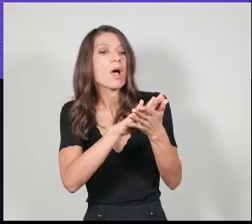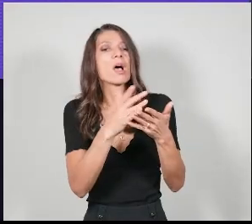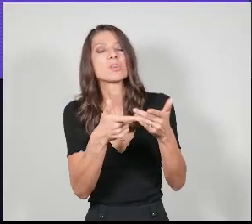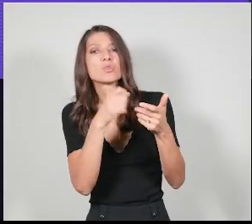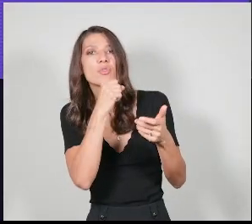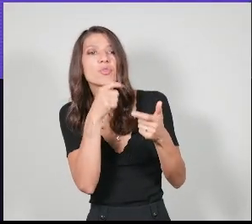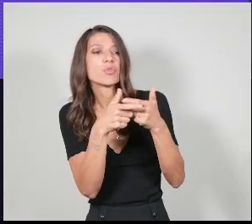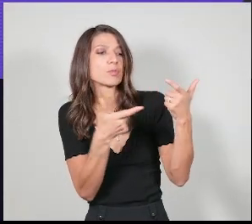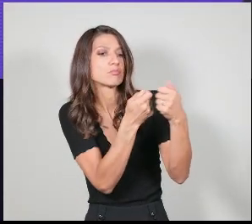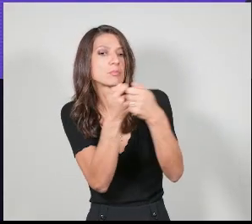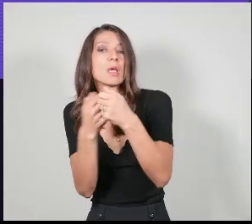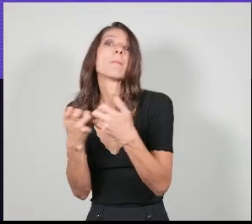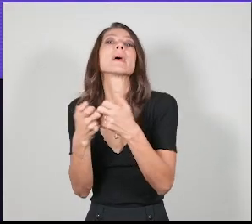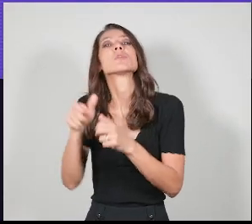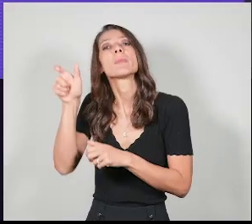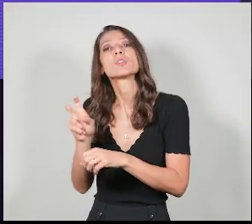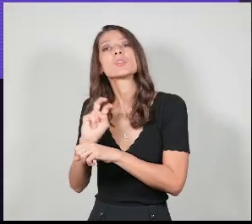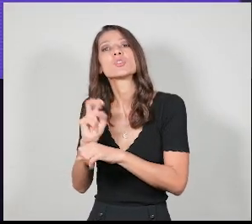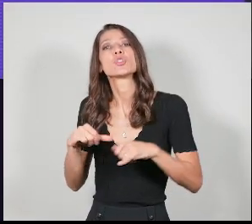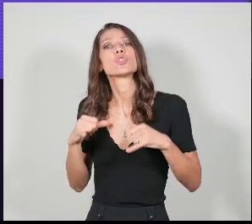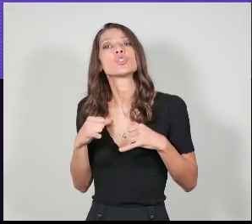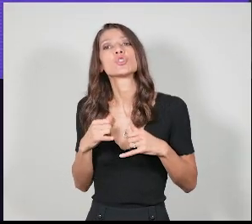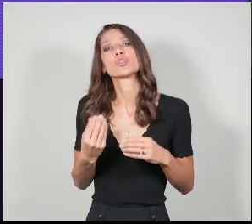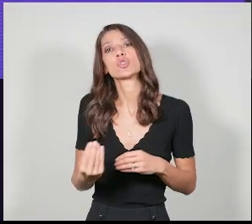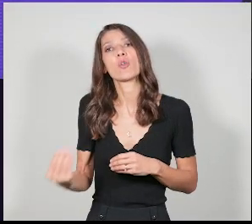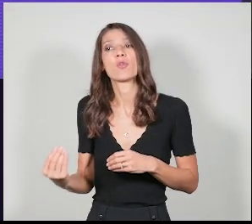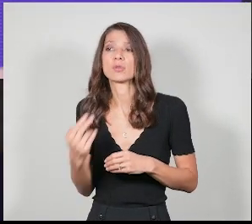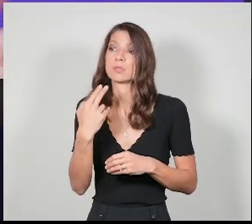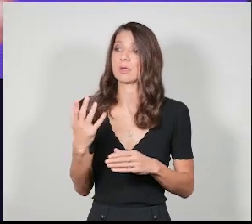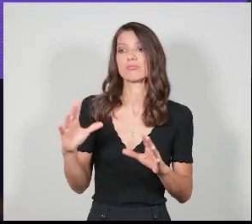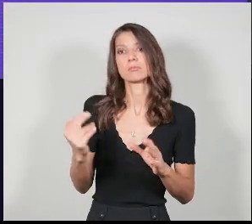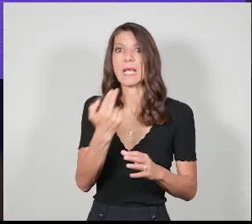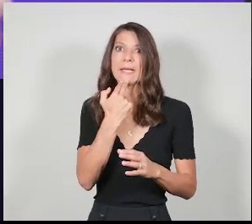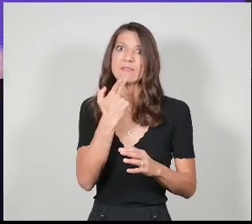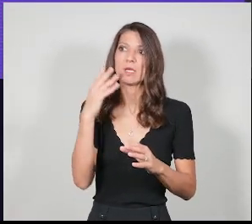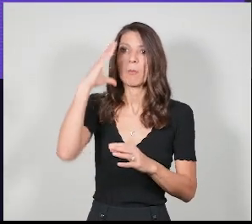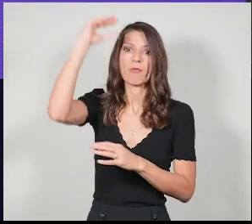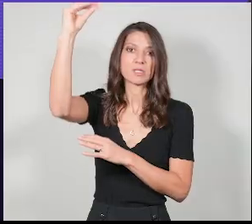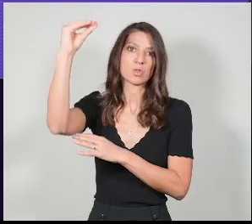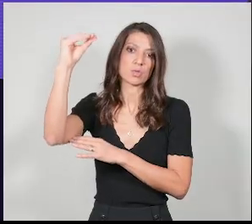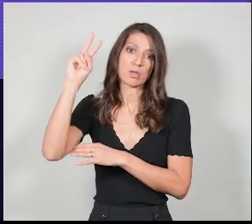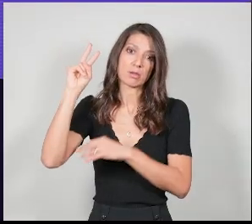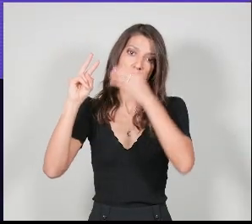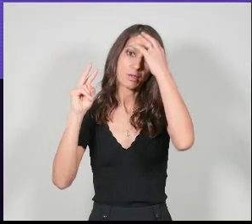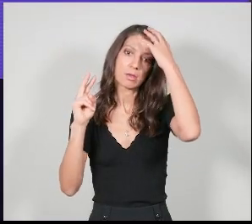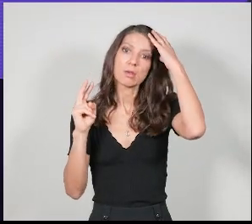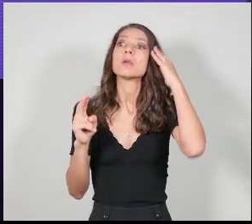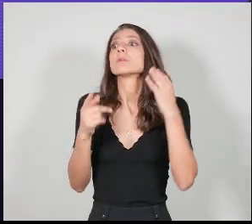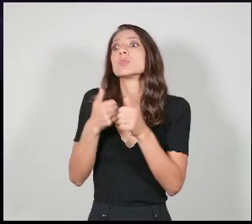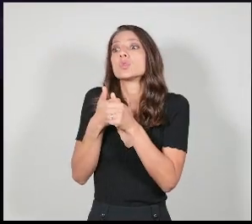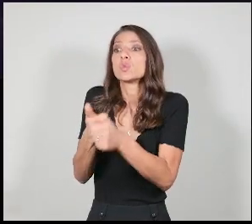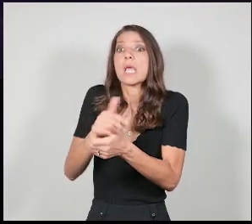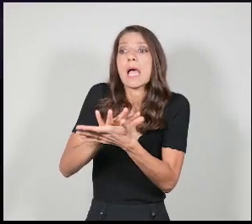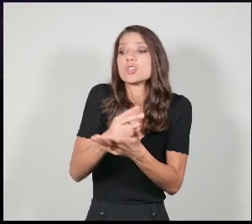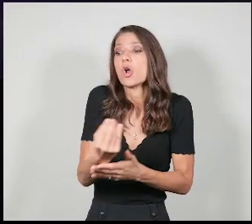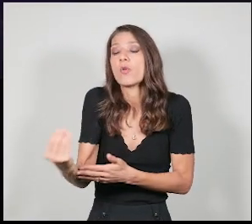exemple, les éducateurs de jeunes enfants, c'est une qualification professionnelle qui est marquée, qui est bornée par les questions d'âge. Alors